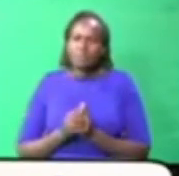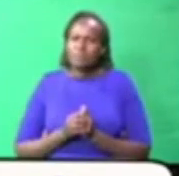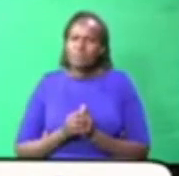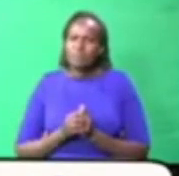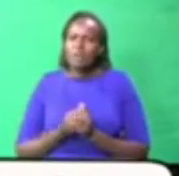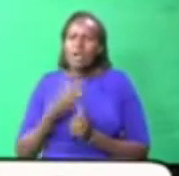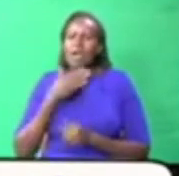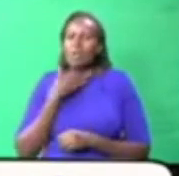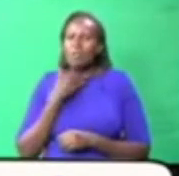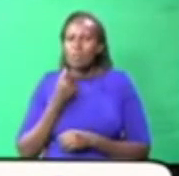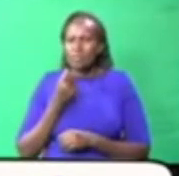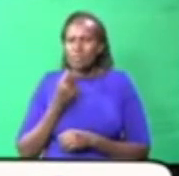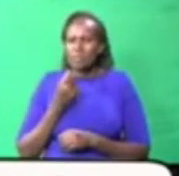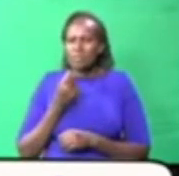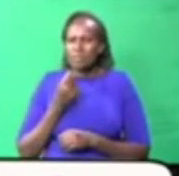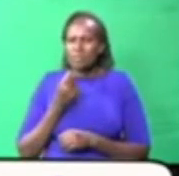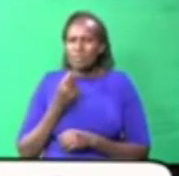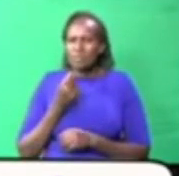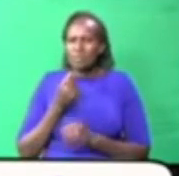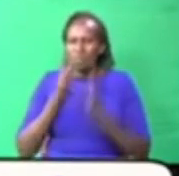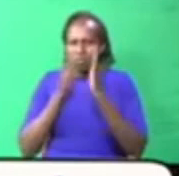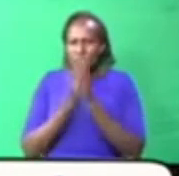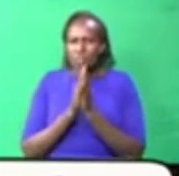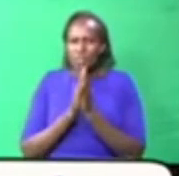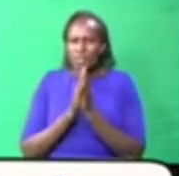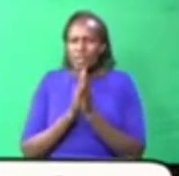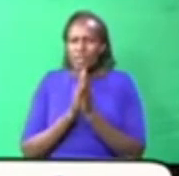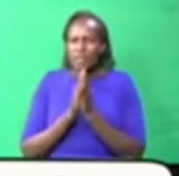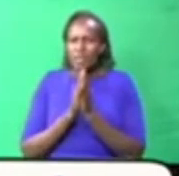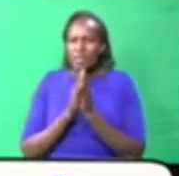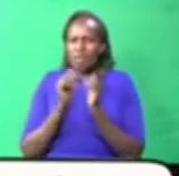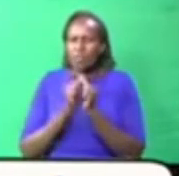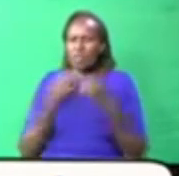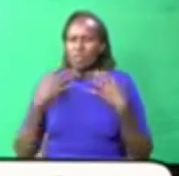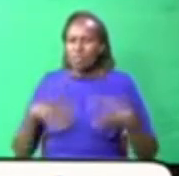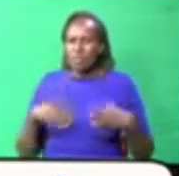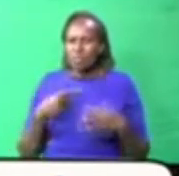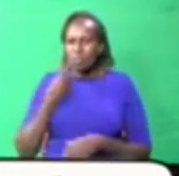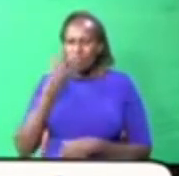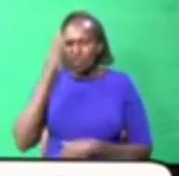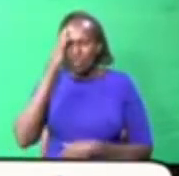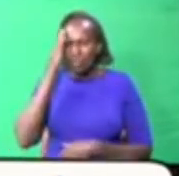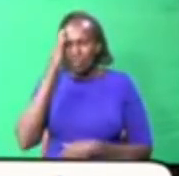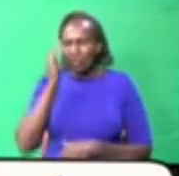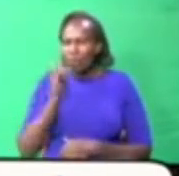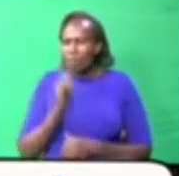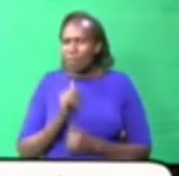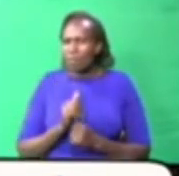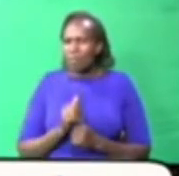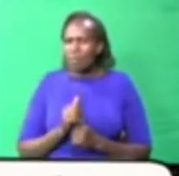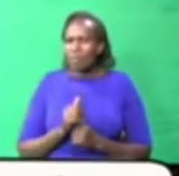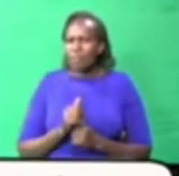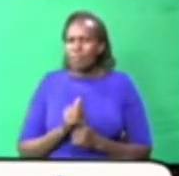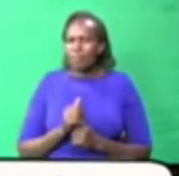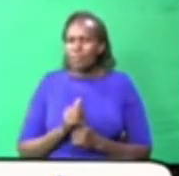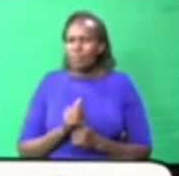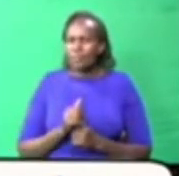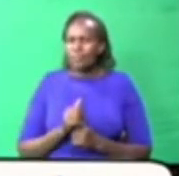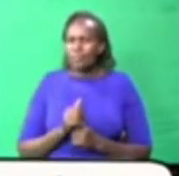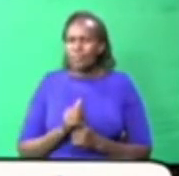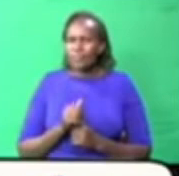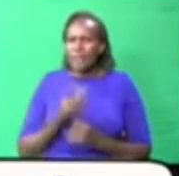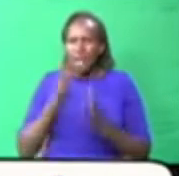Nataka kama sija malizia kuomba na watu, we know we have this COVID-19 crisis.